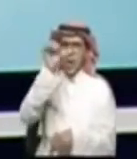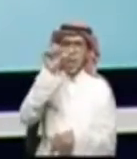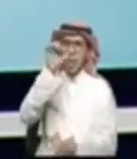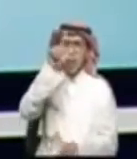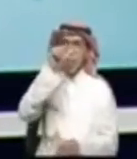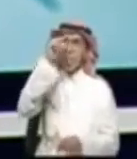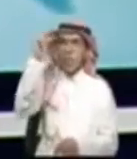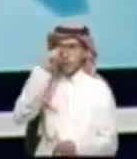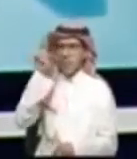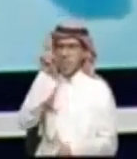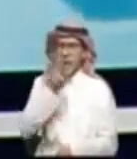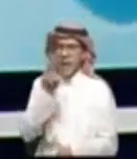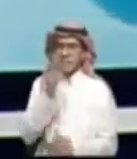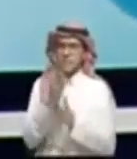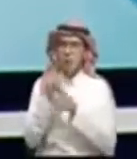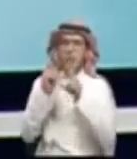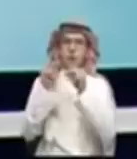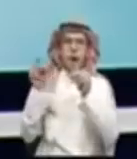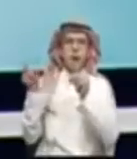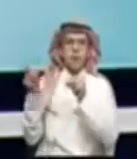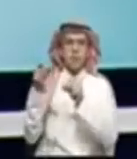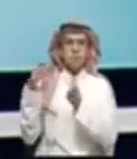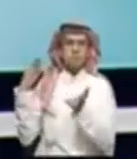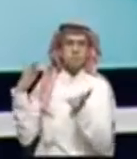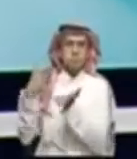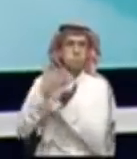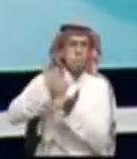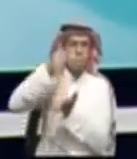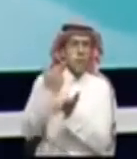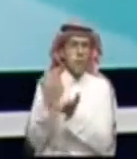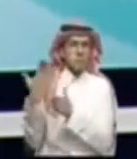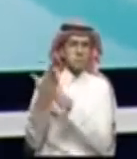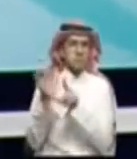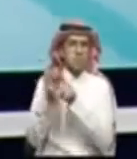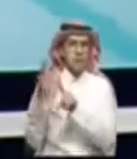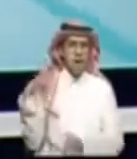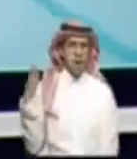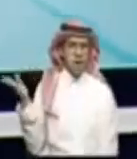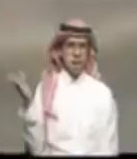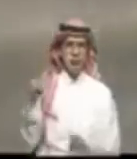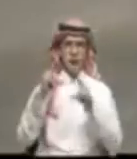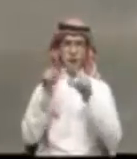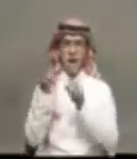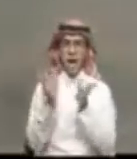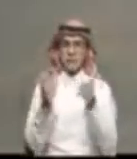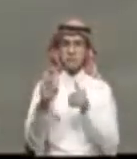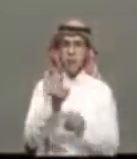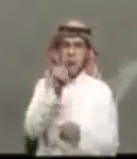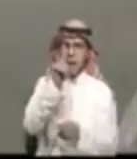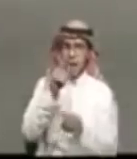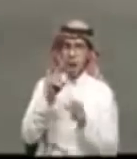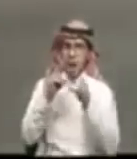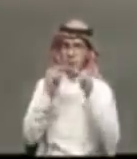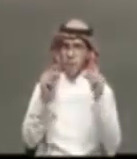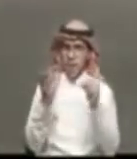ما يسمى بحزب الله اللبناني المدعوم من إيران في الشأن اليمني. في غضون ذلك أكدت مصادر عسكرية